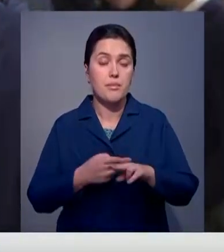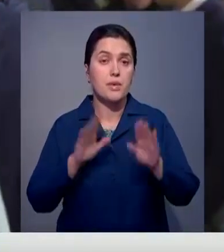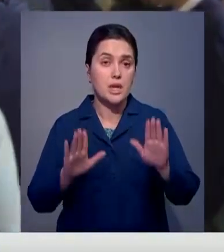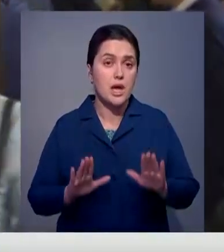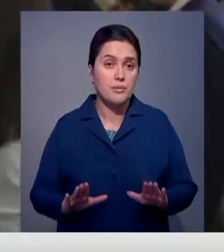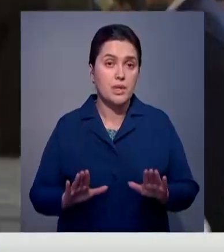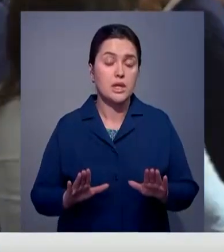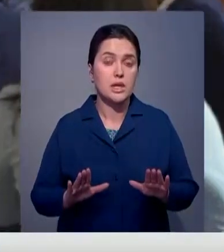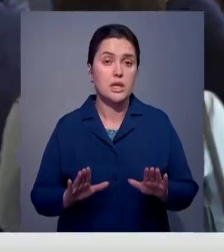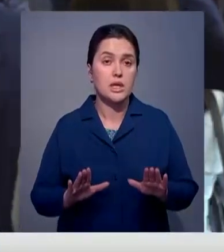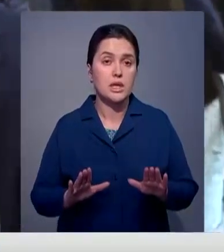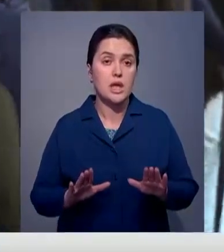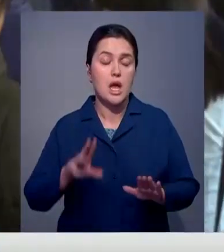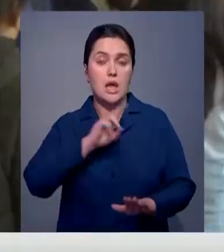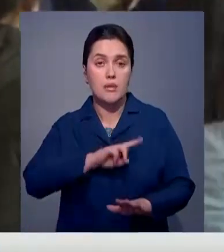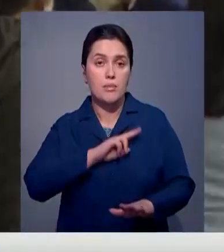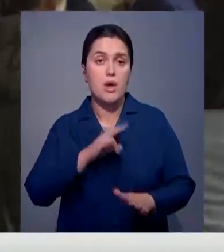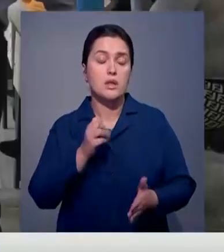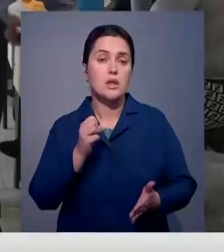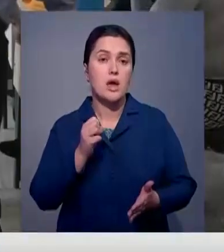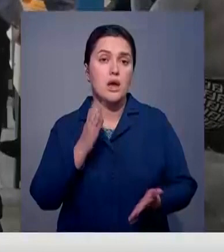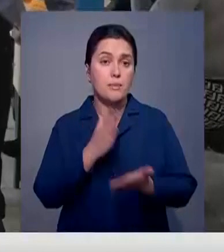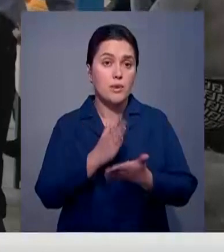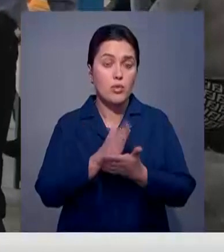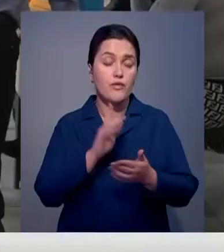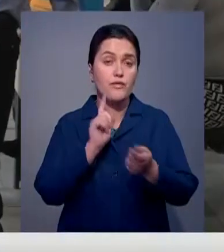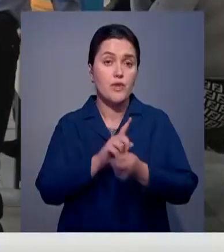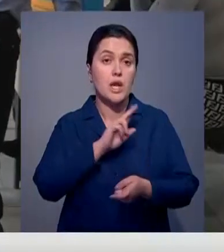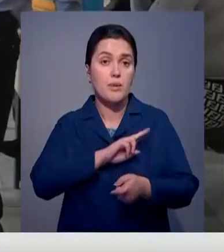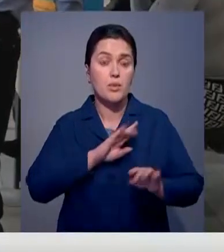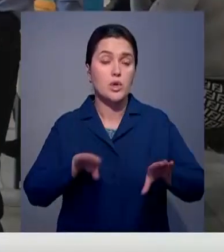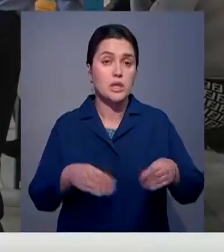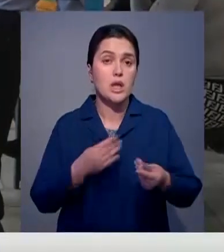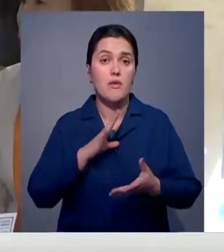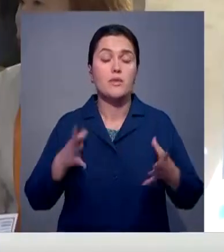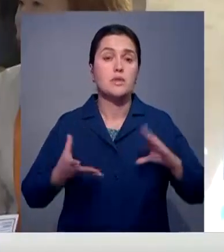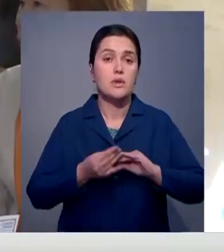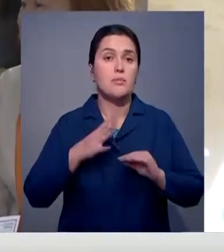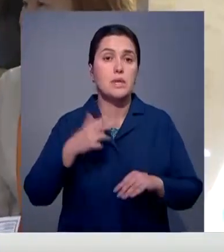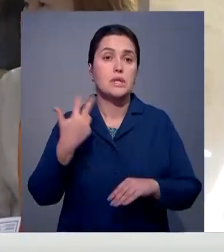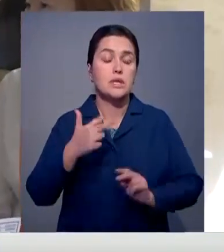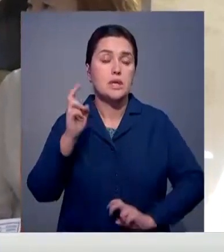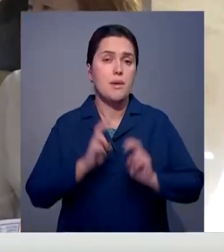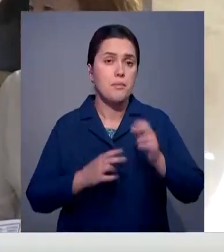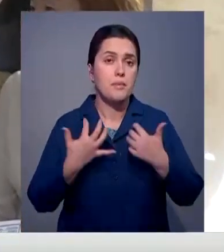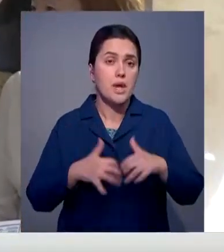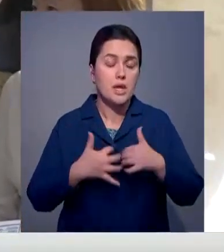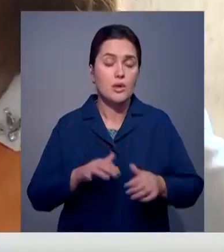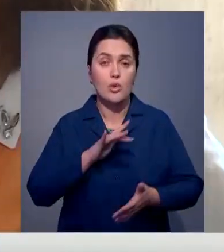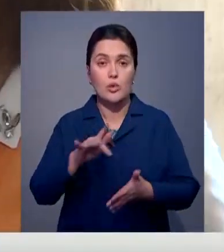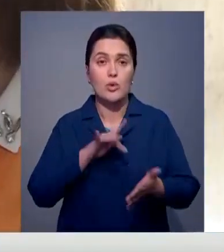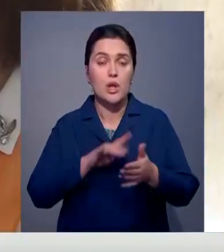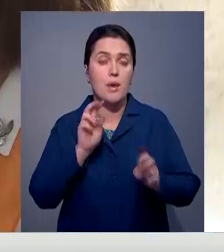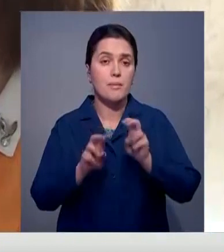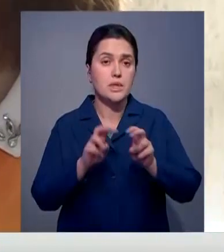они напрямую встречаются с работодателями. Всего свои вакансии предлагали около 30 предприятий города. Посетили